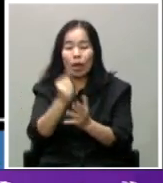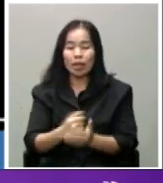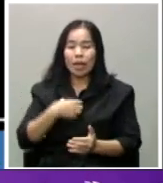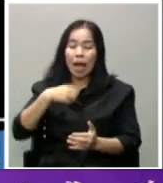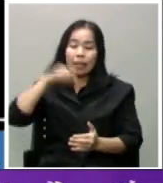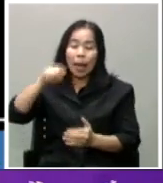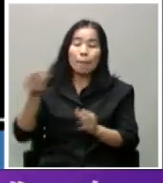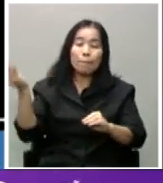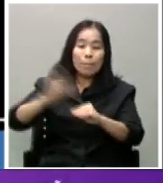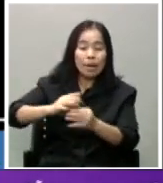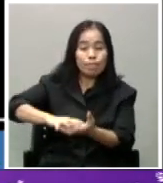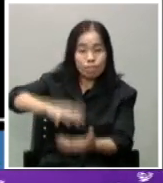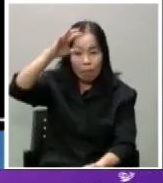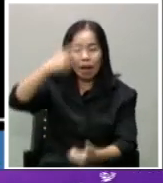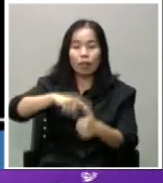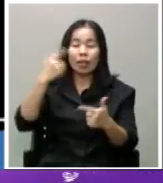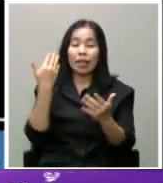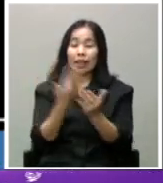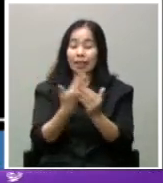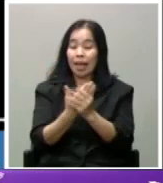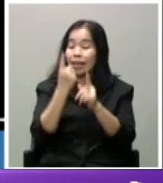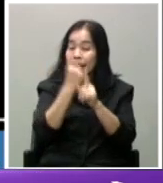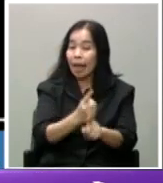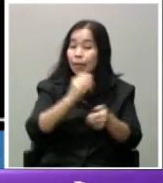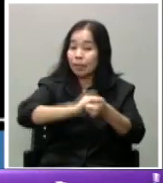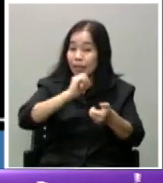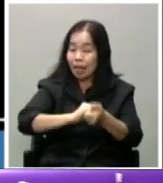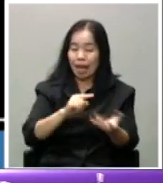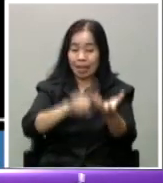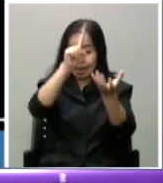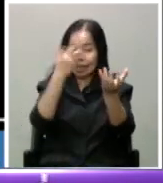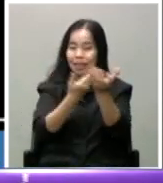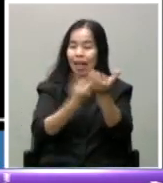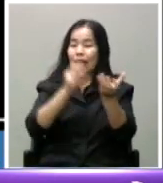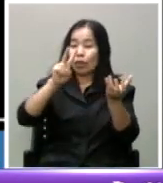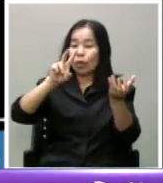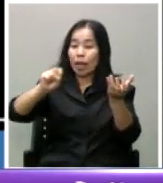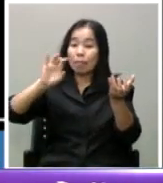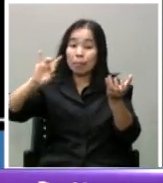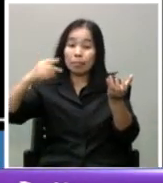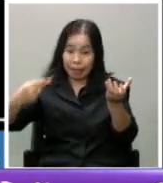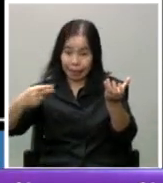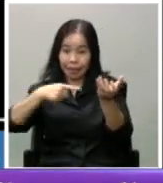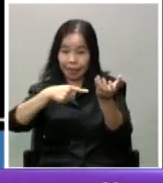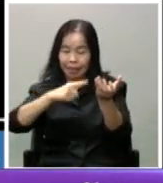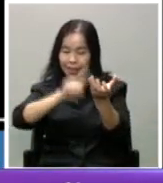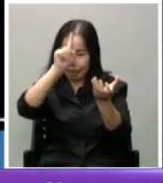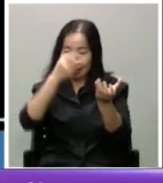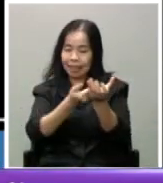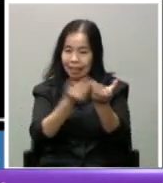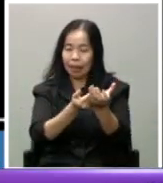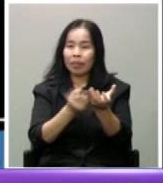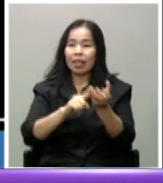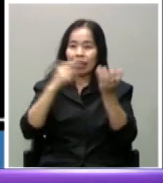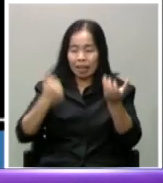ำนวนมายังไม่พอนะครับราคาตามสัญญาเนี่ยอยู่ที่ชุดละ 280,000 บาทที่เรา